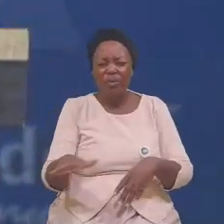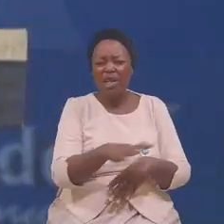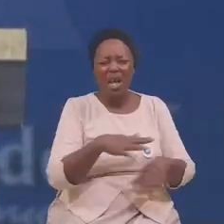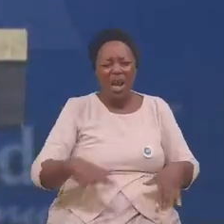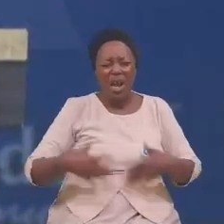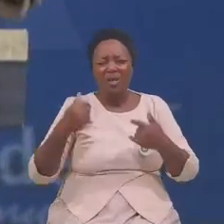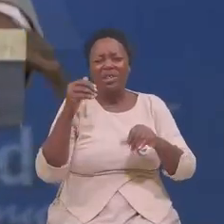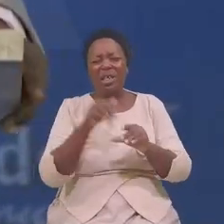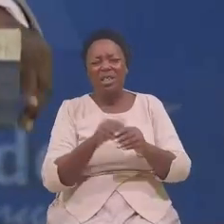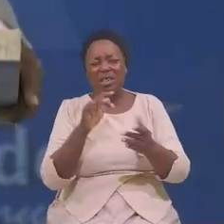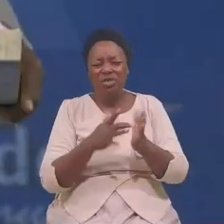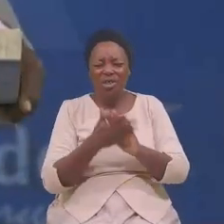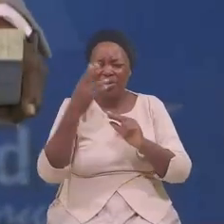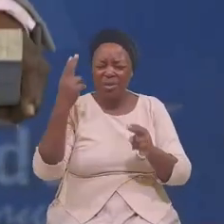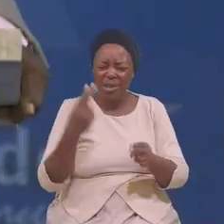de Jésus.